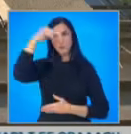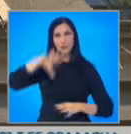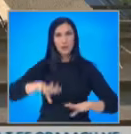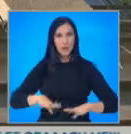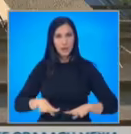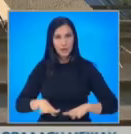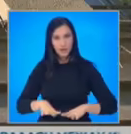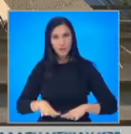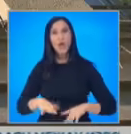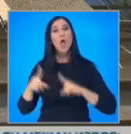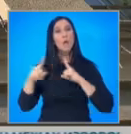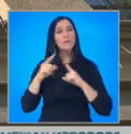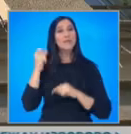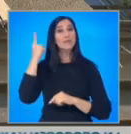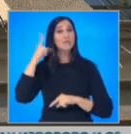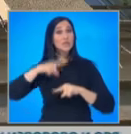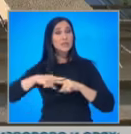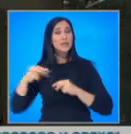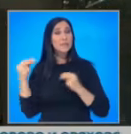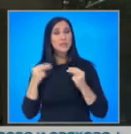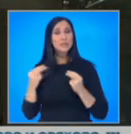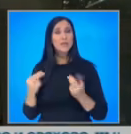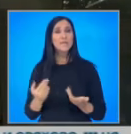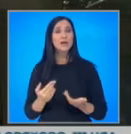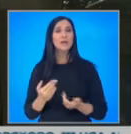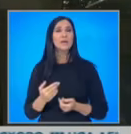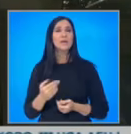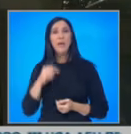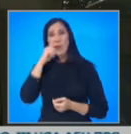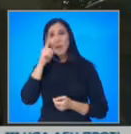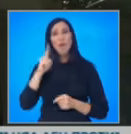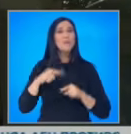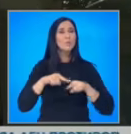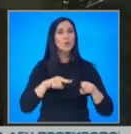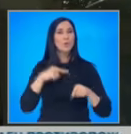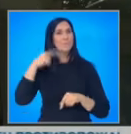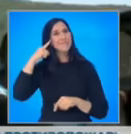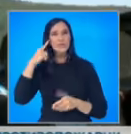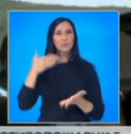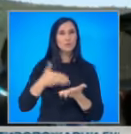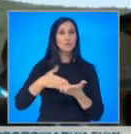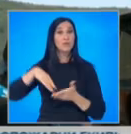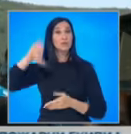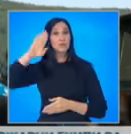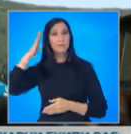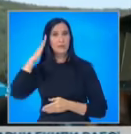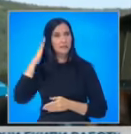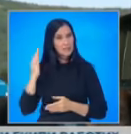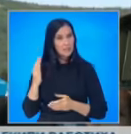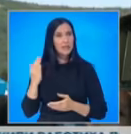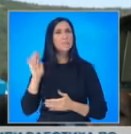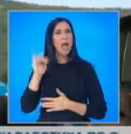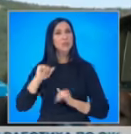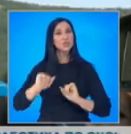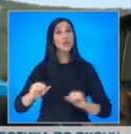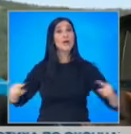От коментарът ви за Висшия съдебен съвет и оставането на главния прокурор. Мисля, че мотивите на служебните министри бяха в защита